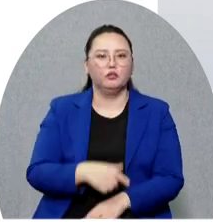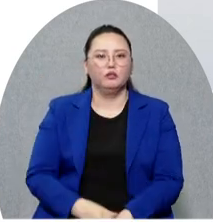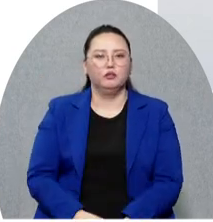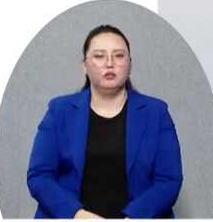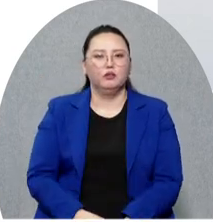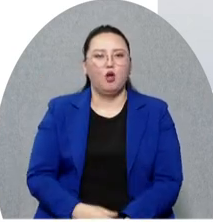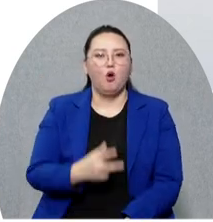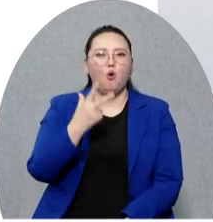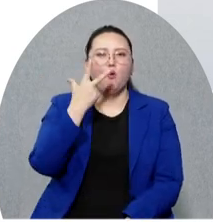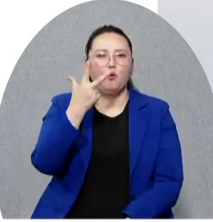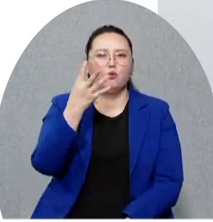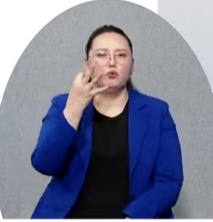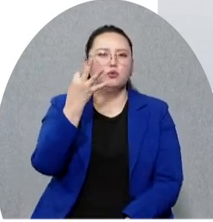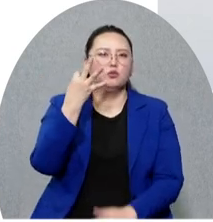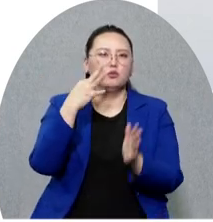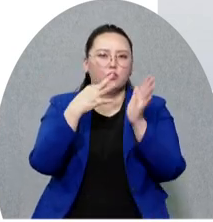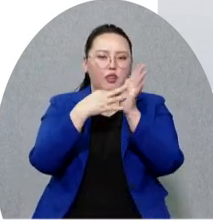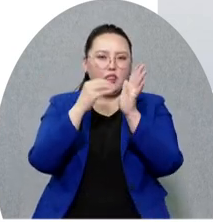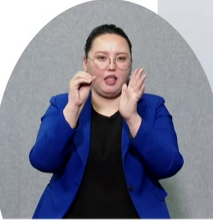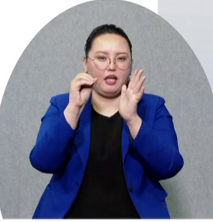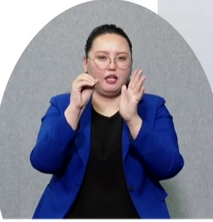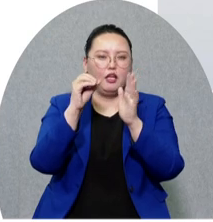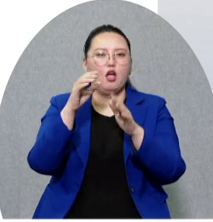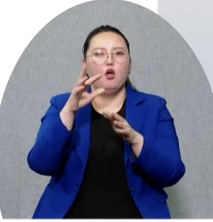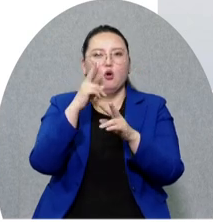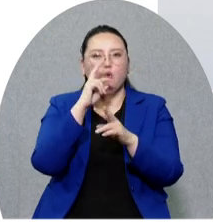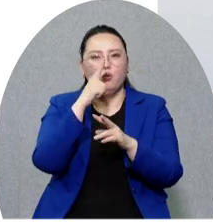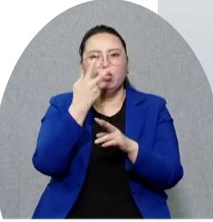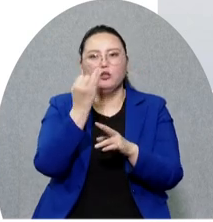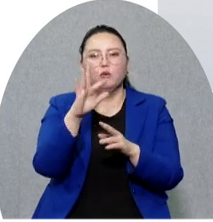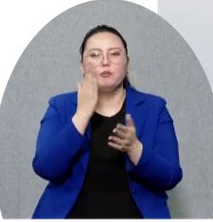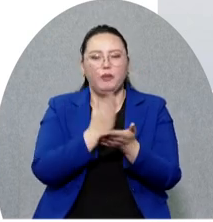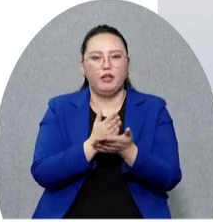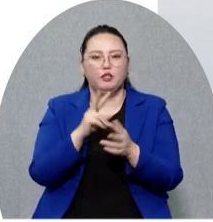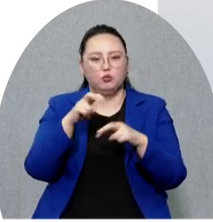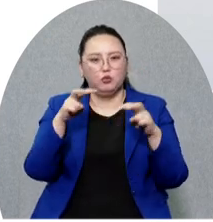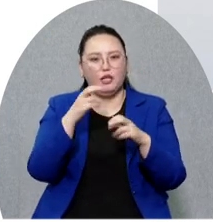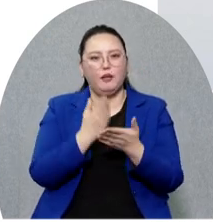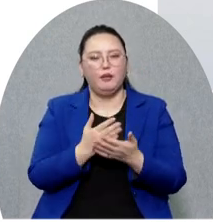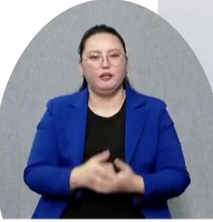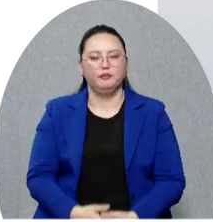язгуур 380 орчим байдаг гэсэн судалгаа бий.